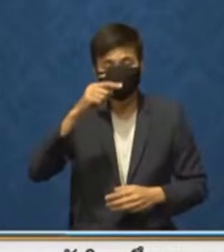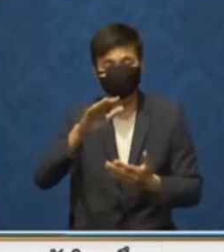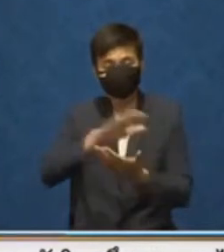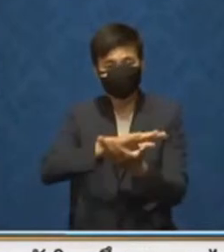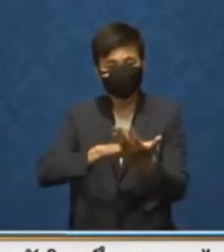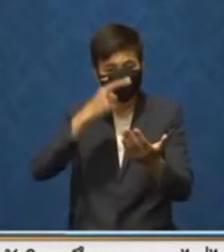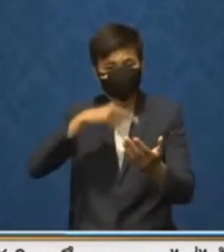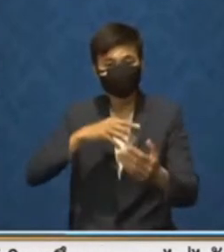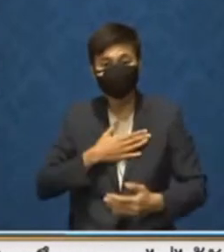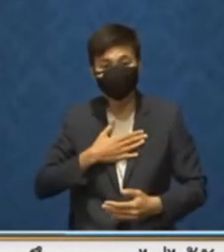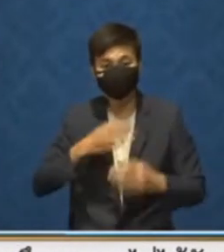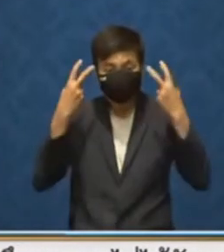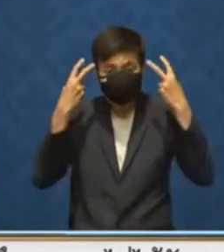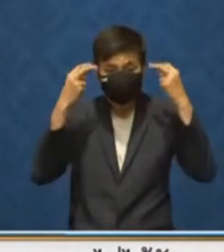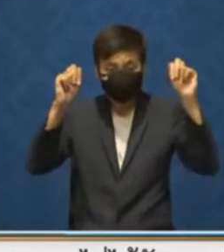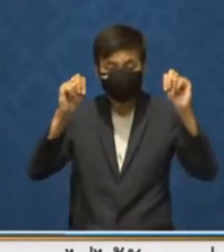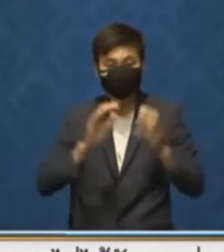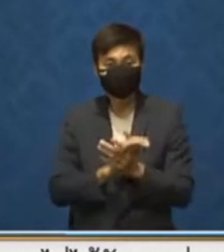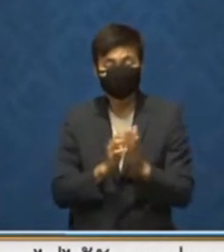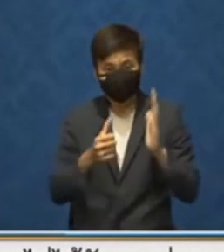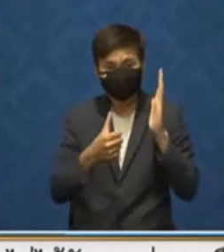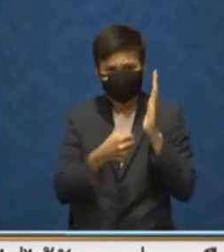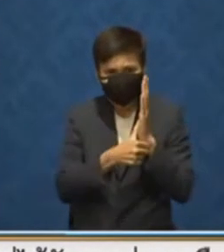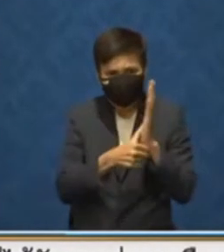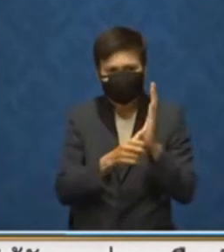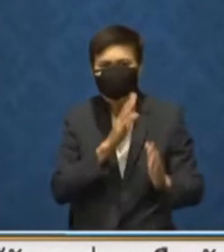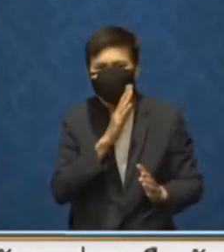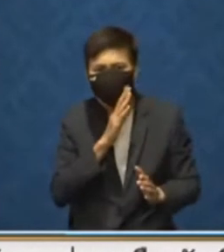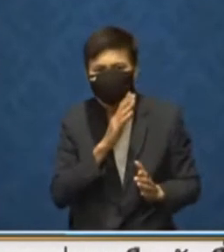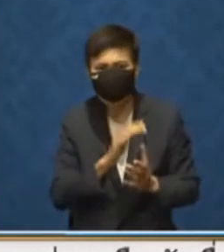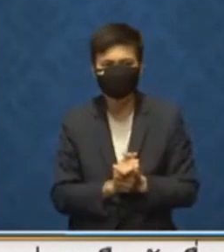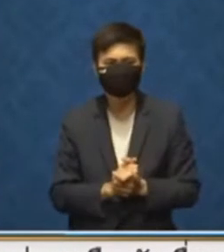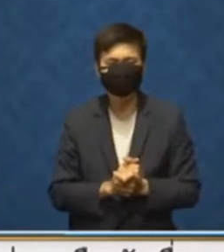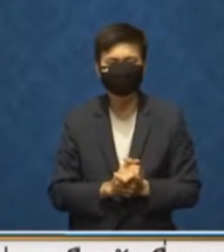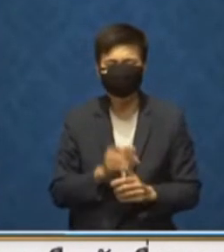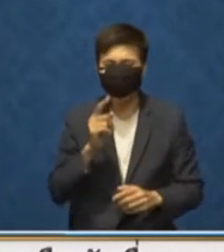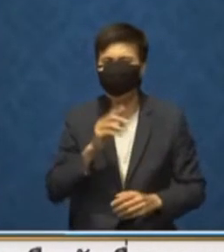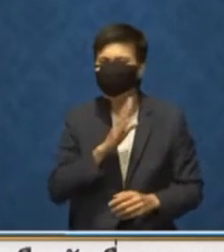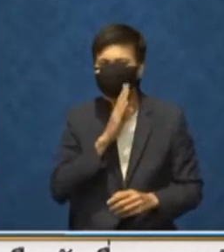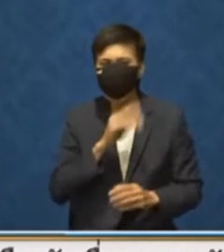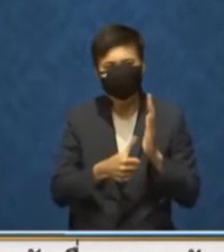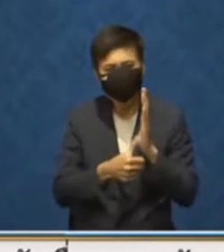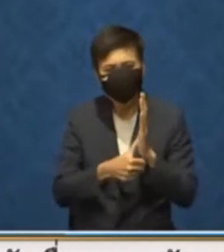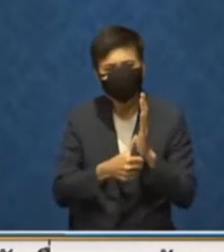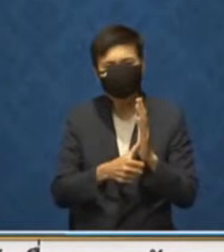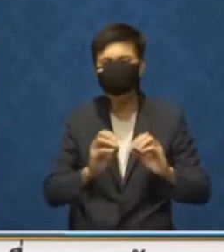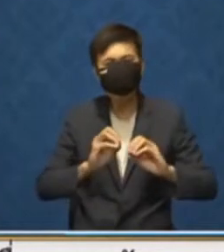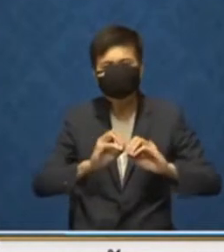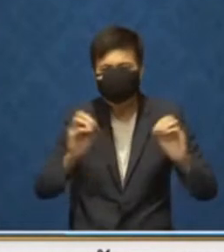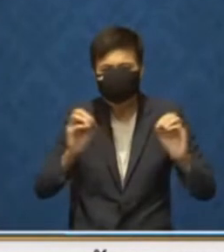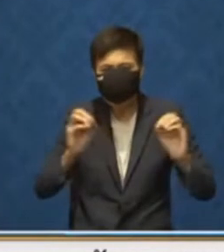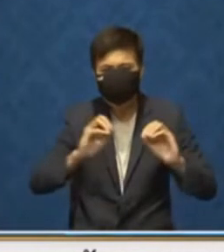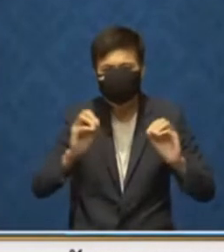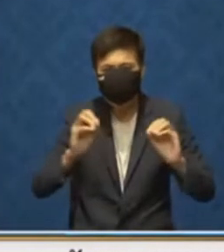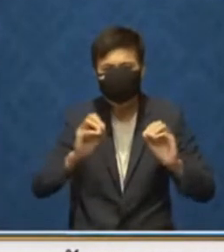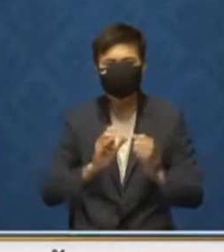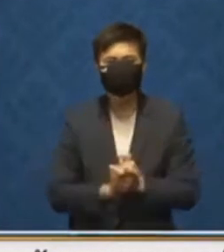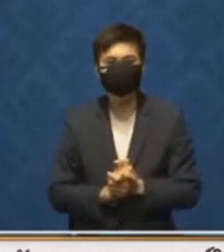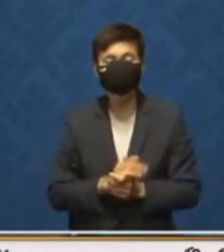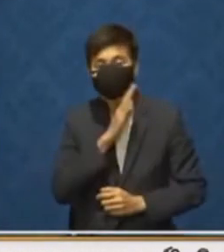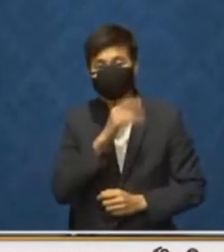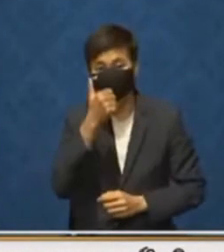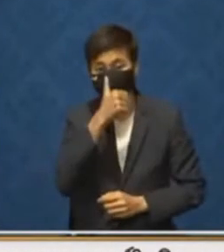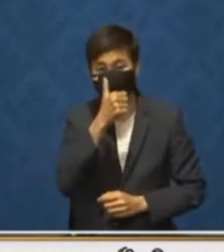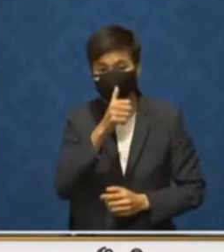ครับในเบื้องเป็นหนี้ทิพย์ไปวันนี้ไม่ได้เกิดขึ้นจากความจริงวิธีทำทำไงหรือครับถ้านักเลงโบราณเคยเล่น